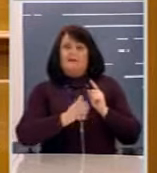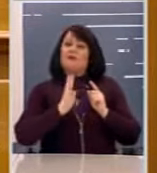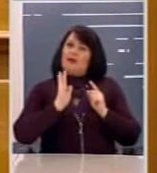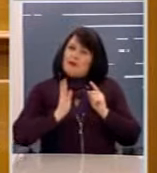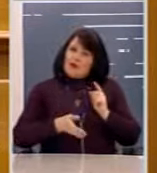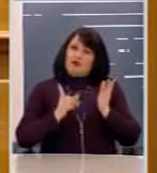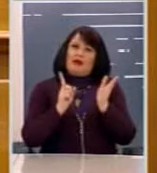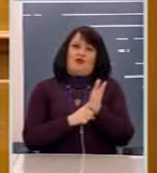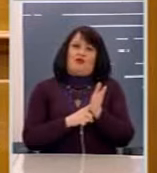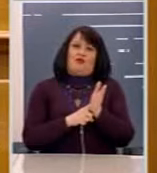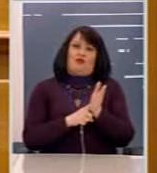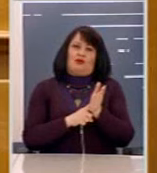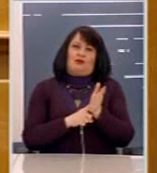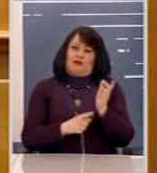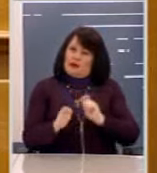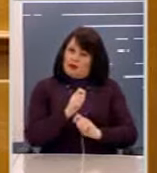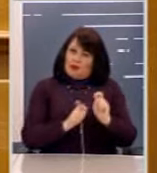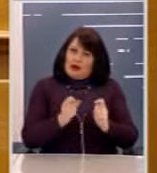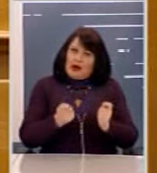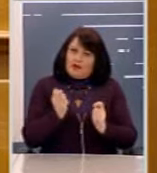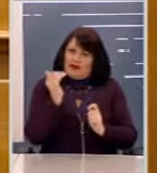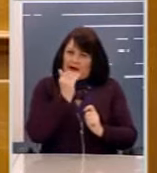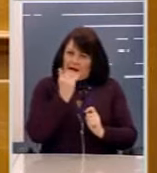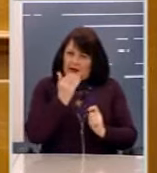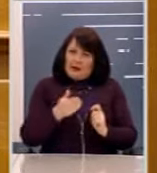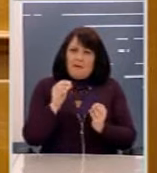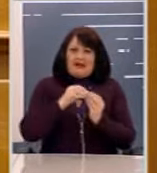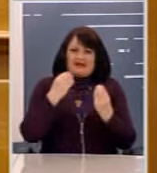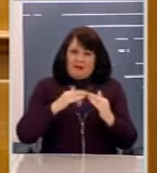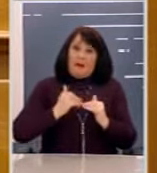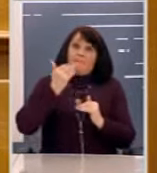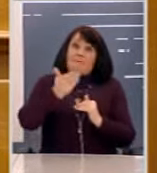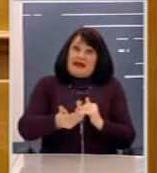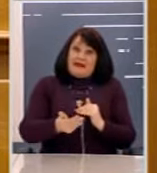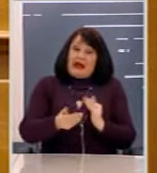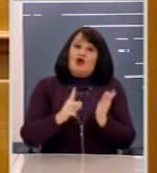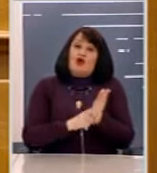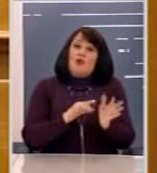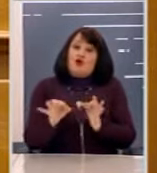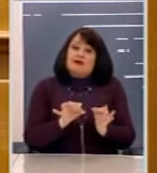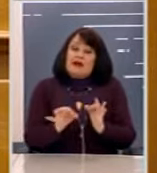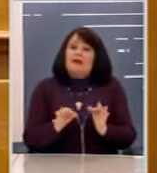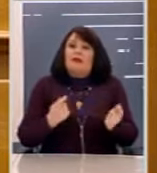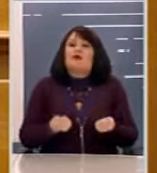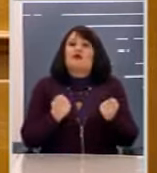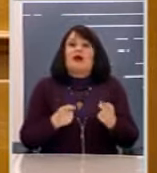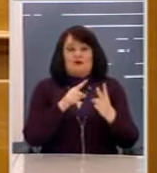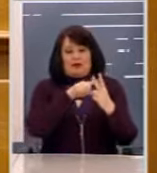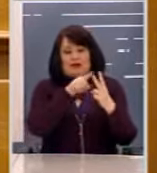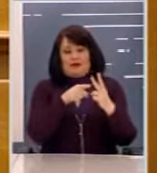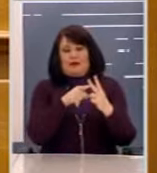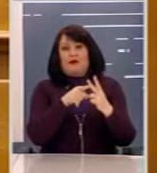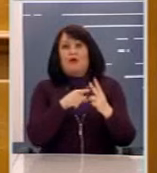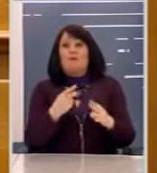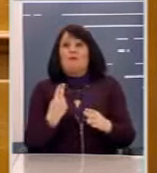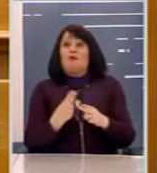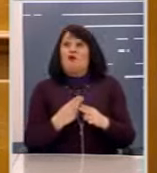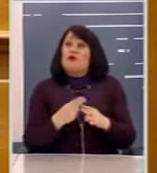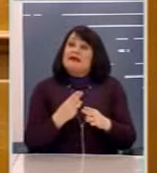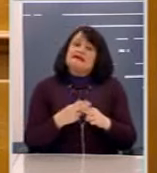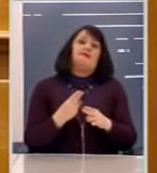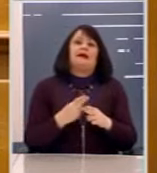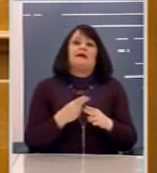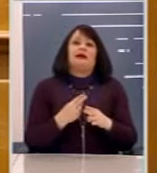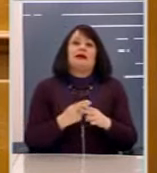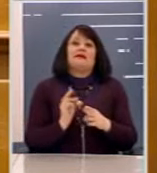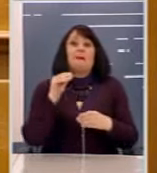να νομοθετήσουμε πολύ σύντομα, αμέσως μετά το Πάσχα, είναι δύο πολύ κρίσιμες